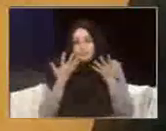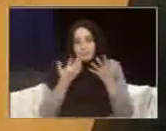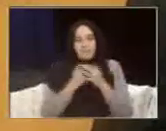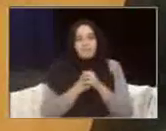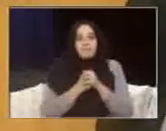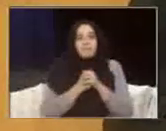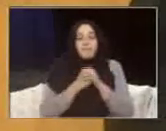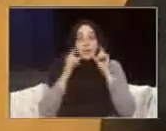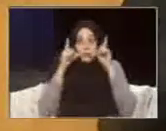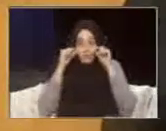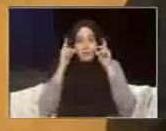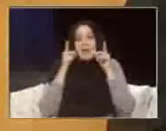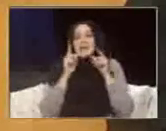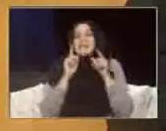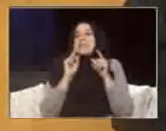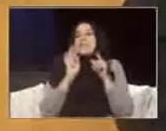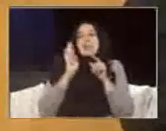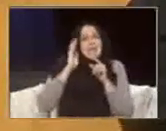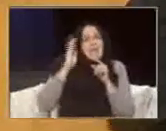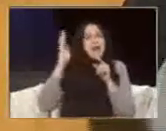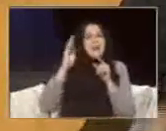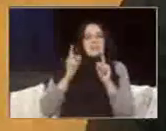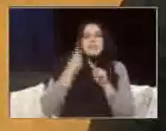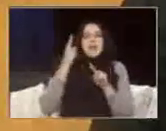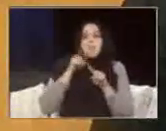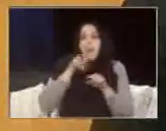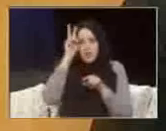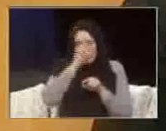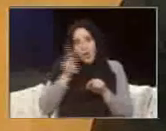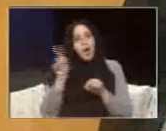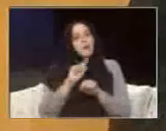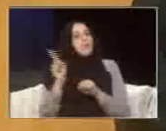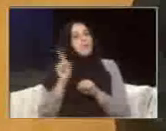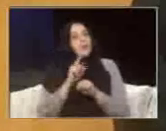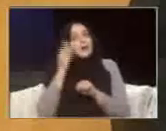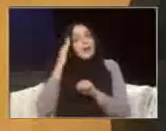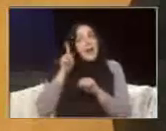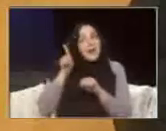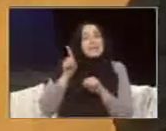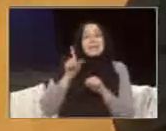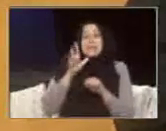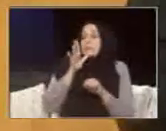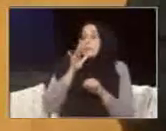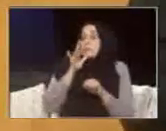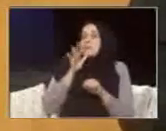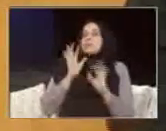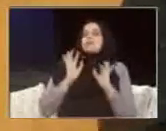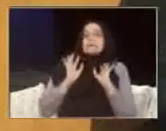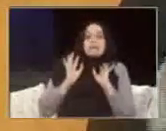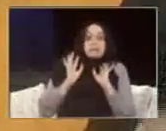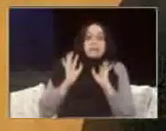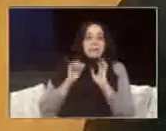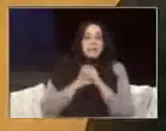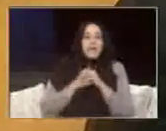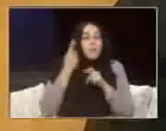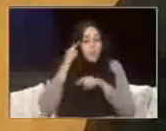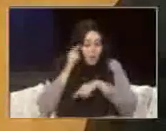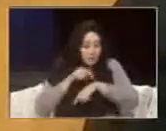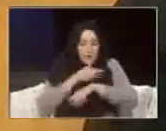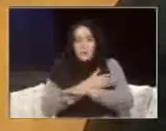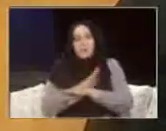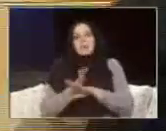لأن هذه كحالة خاصة مش بمعنى حكم عام وإنما حالة خاصة. إذا تعذر حتى ما يخفوتش عليها